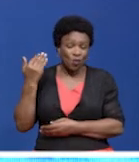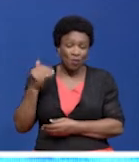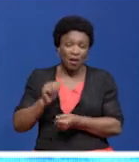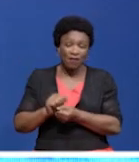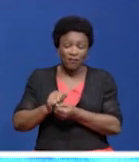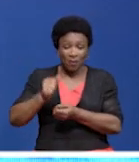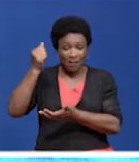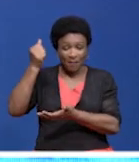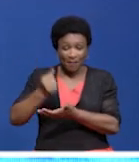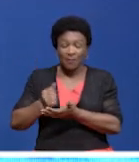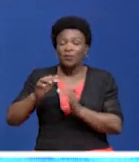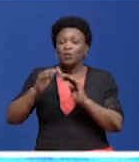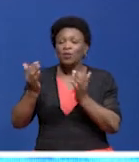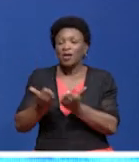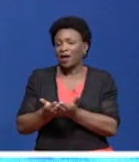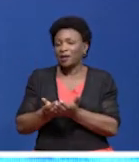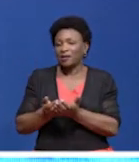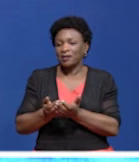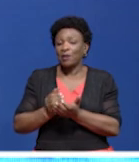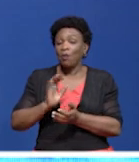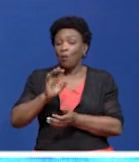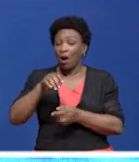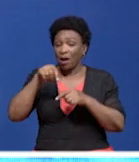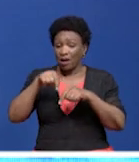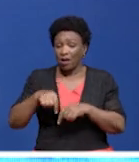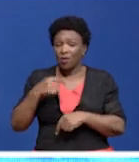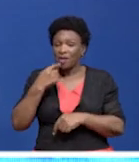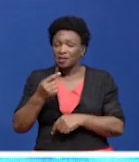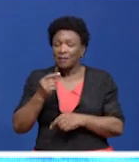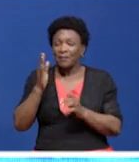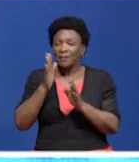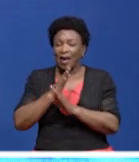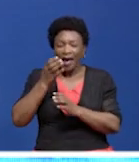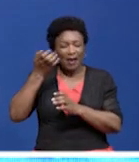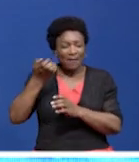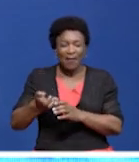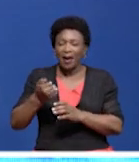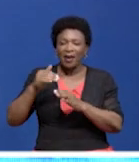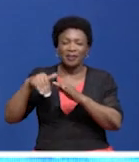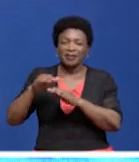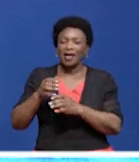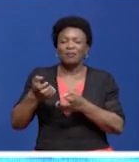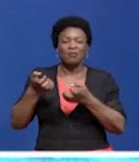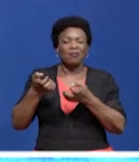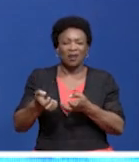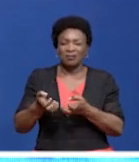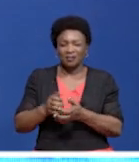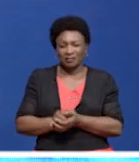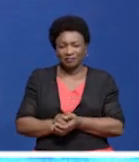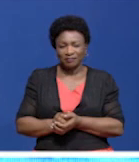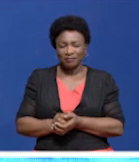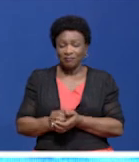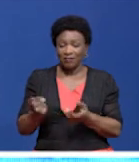vye maam duniani kama umoja mata kw ni mwaka wa mbid kum